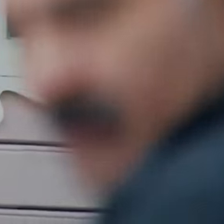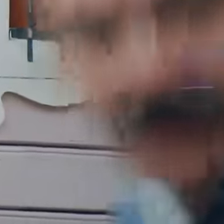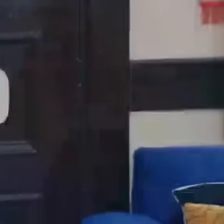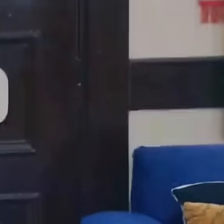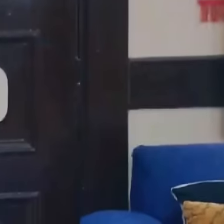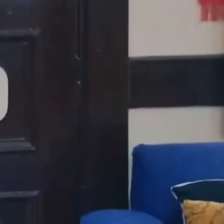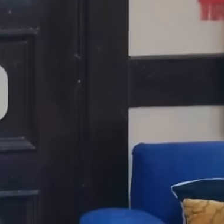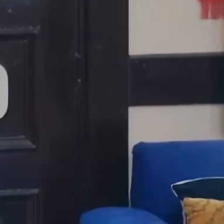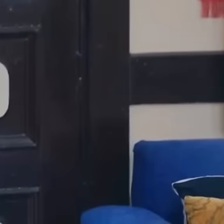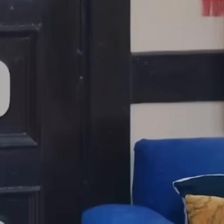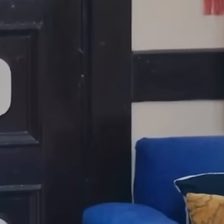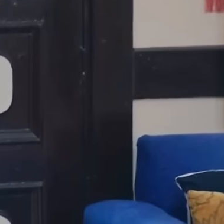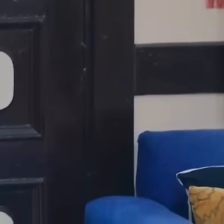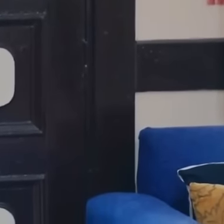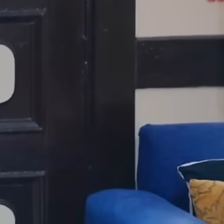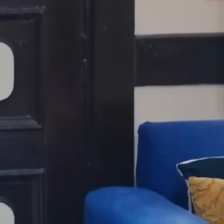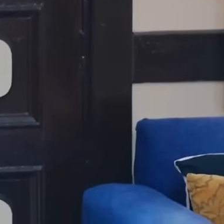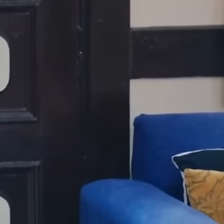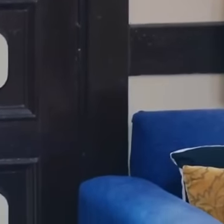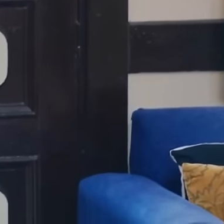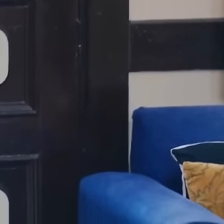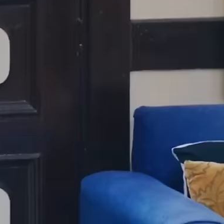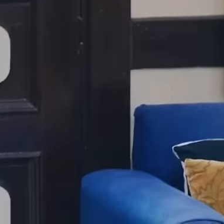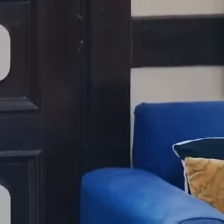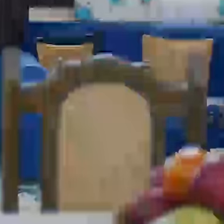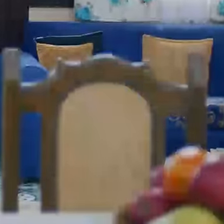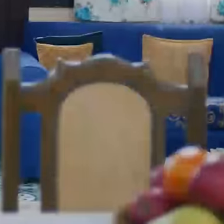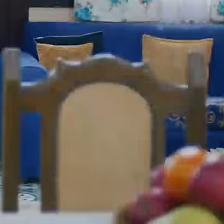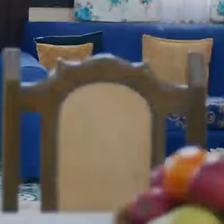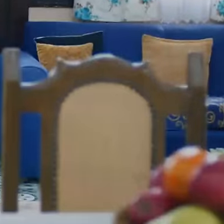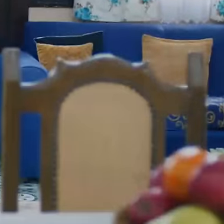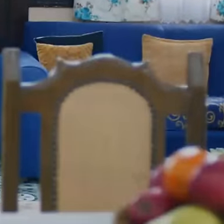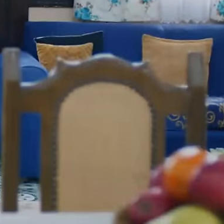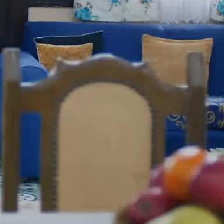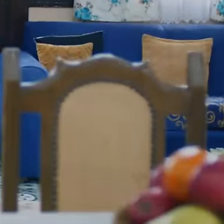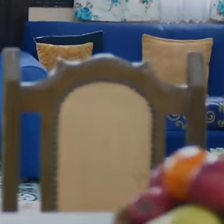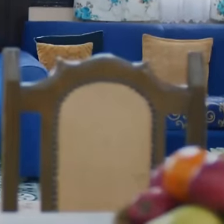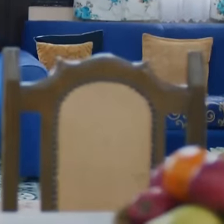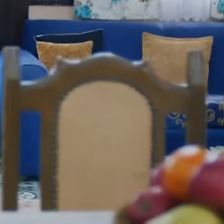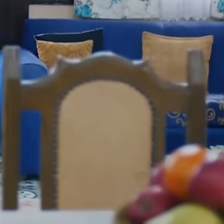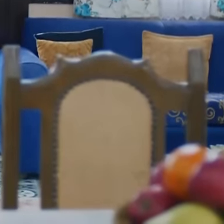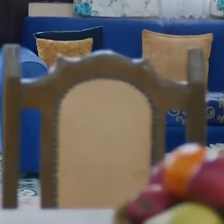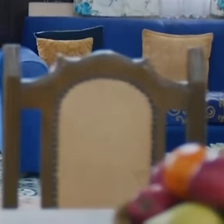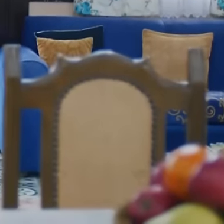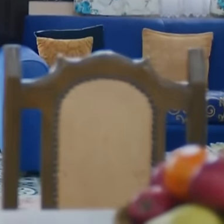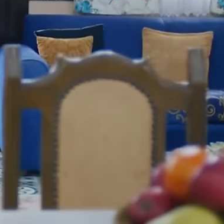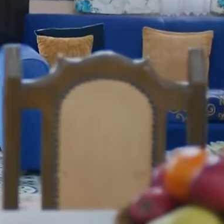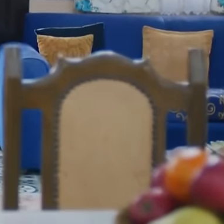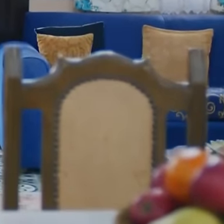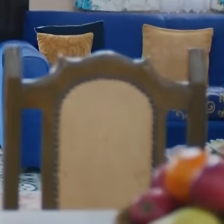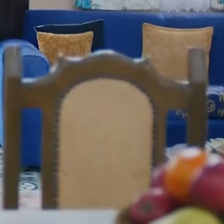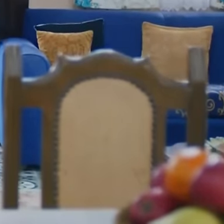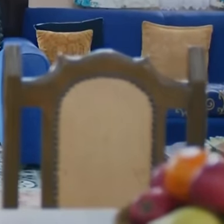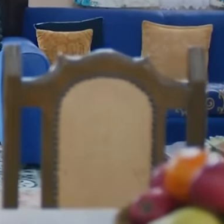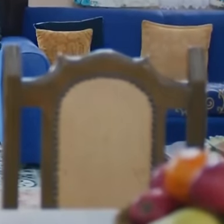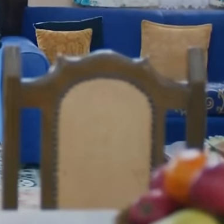kapısını anahtarla açmaya girişti. Şener su borusunun arkasından izlemedi. Başını uzatarak kontrollü yavaşça eve girdi.